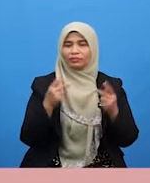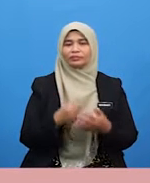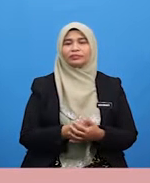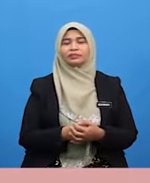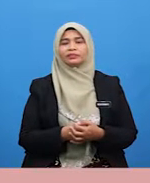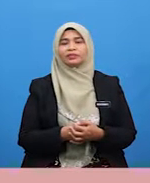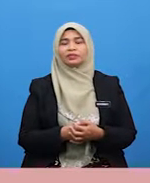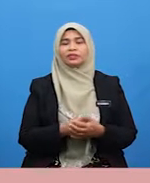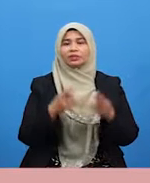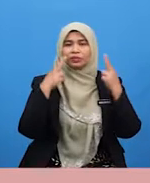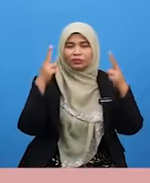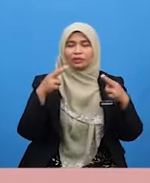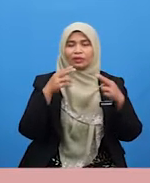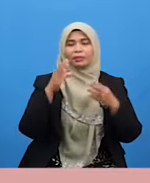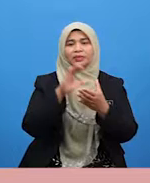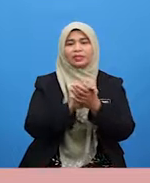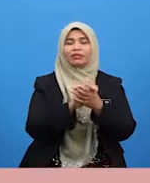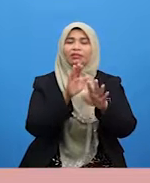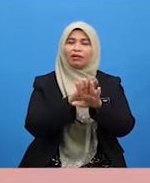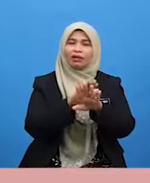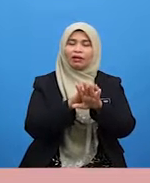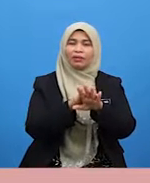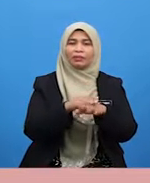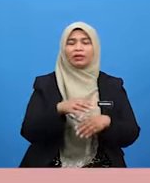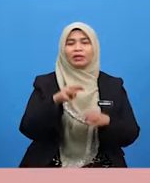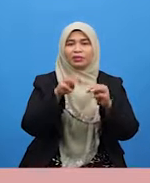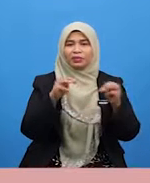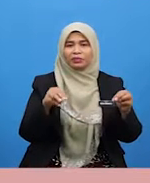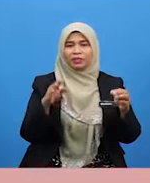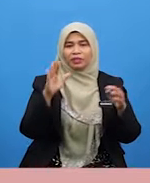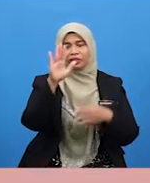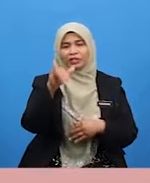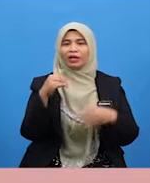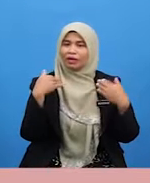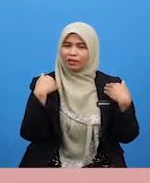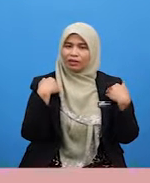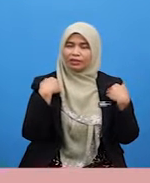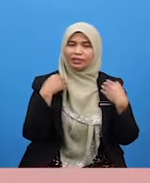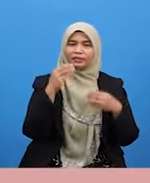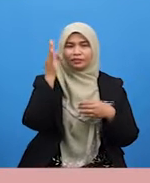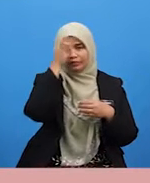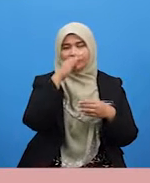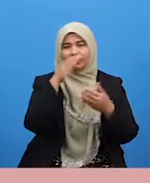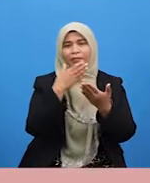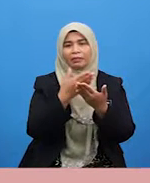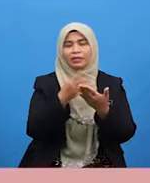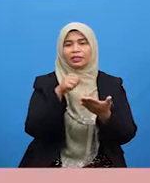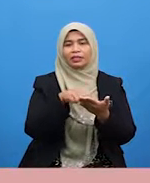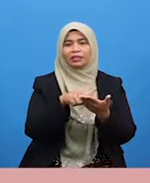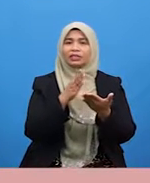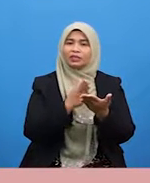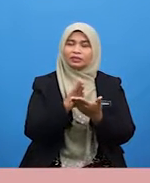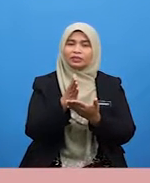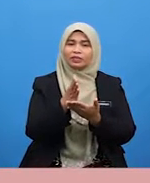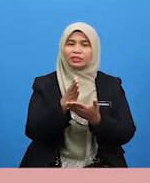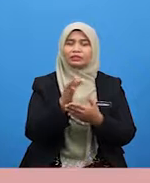percaya ramai di antara murid-murid memiliki sifat baik ini. Tahniah Ustazah ucapkan. Teruskanlah sifat